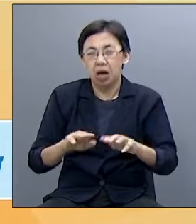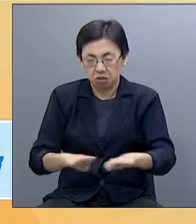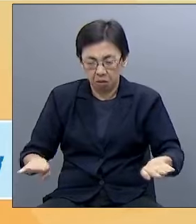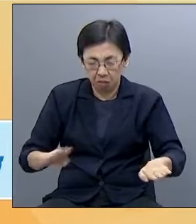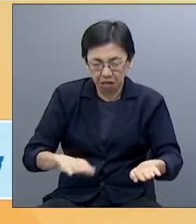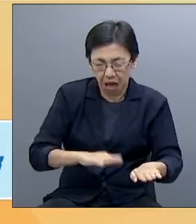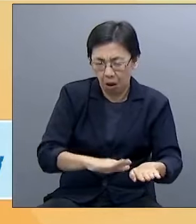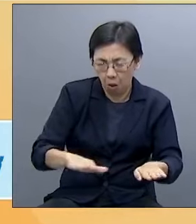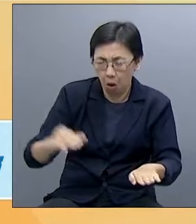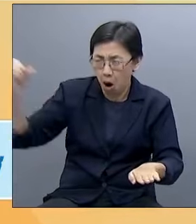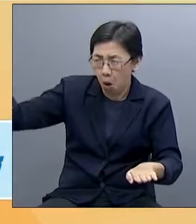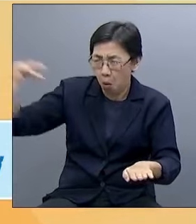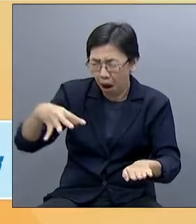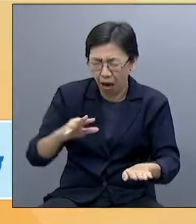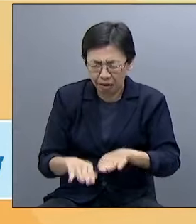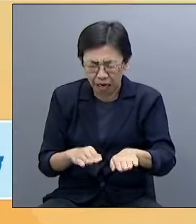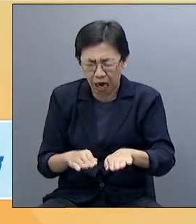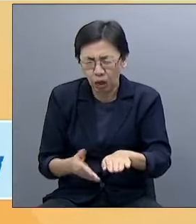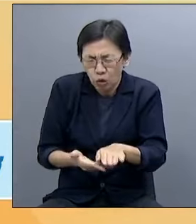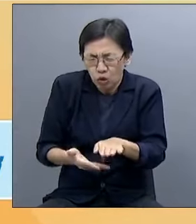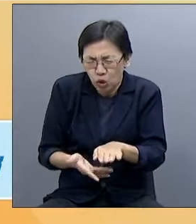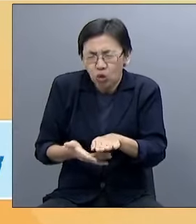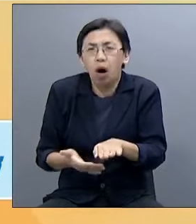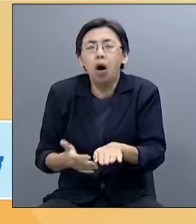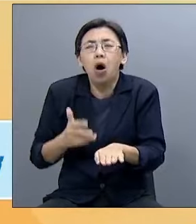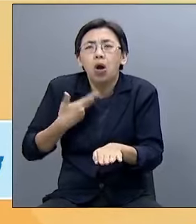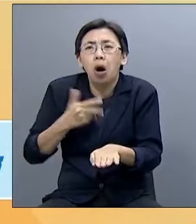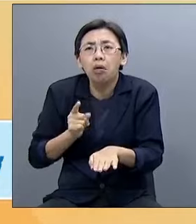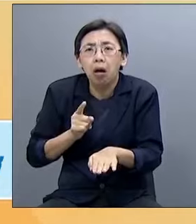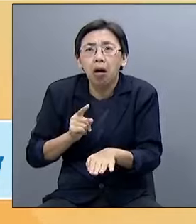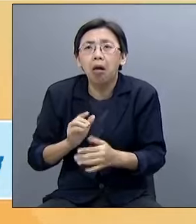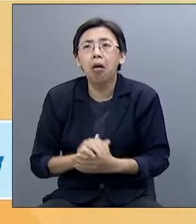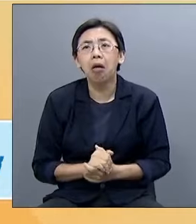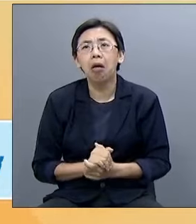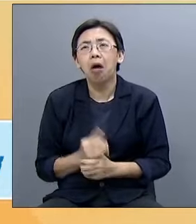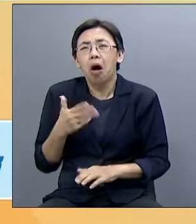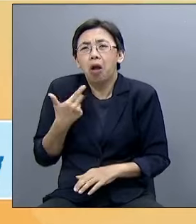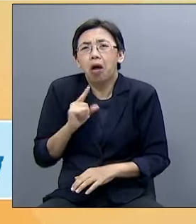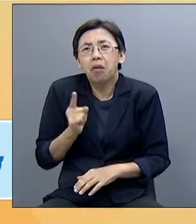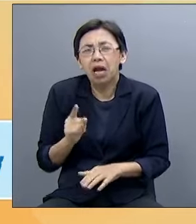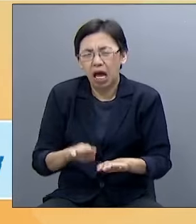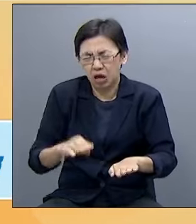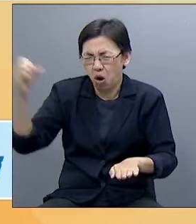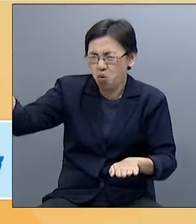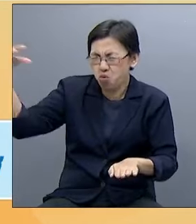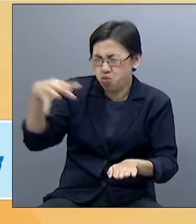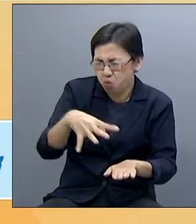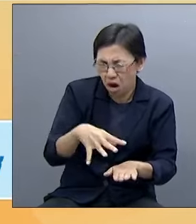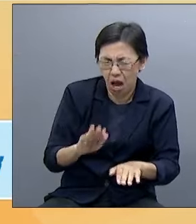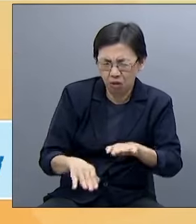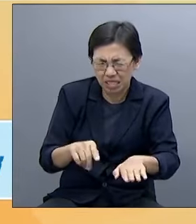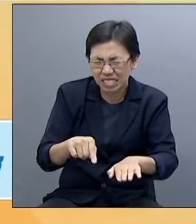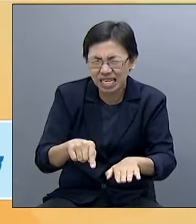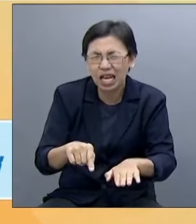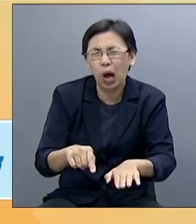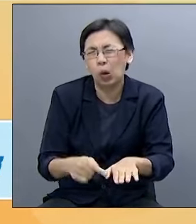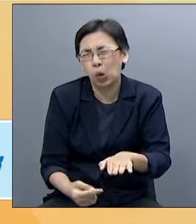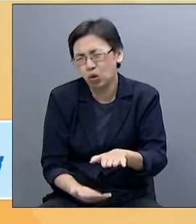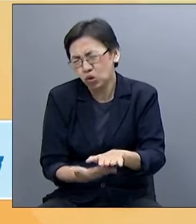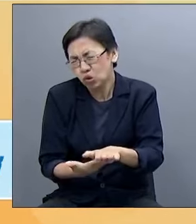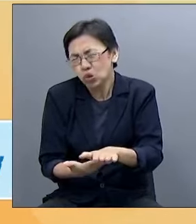างแดดเวลาไปไหว้พระเนี่ยไม่รู้ว่าร้อนเพราะบาปที่เรามีหรือเพราะกระเบื้องที่มันโดนแสง กระเบื้องโดนอากาศมันร้อนด้วยนะ